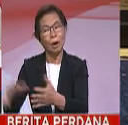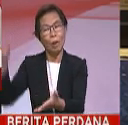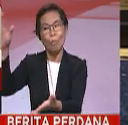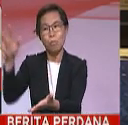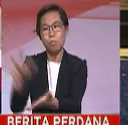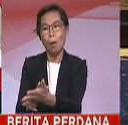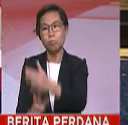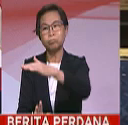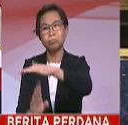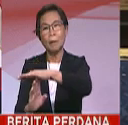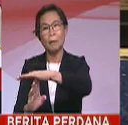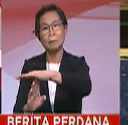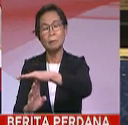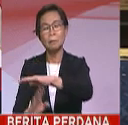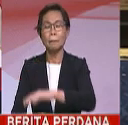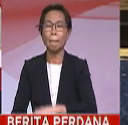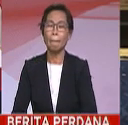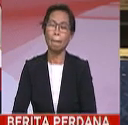diisytiharkan tamat.